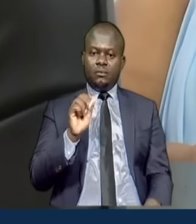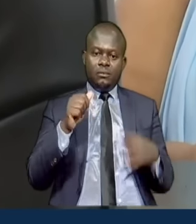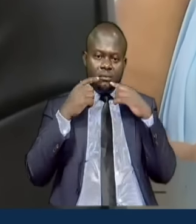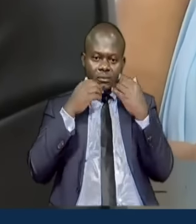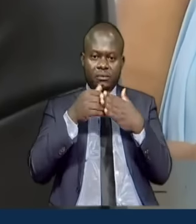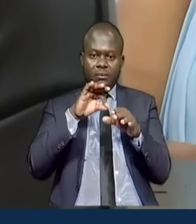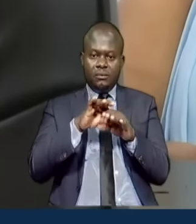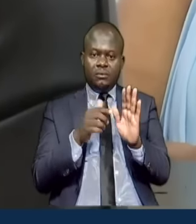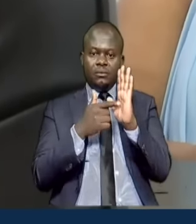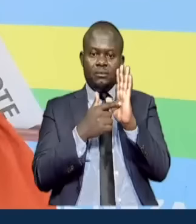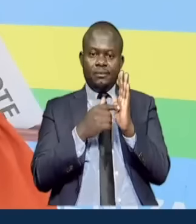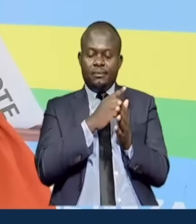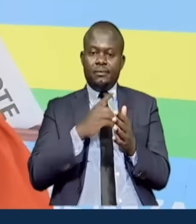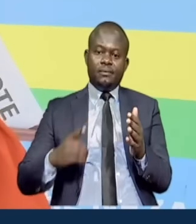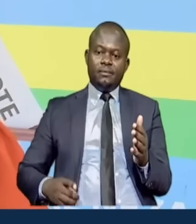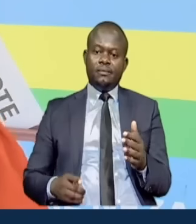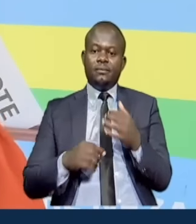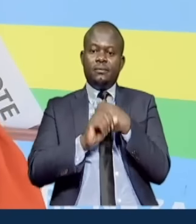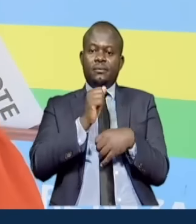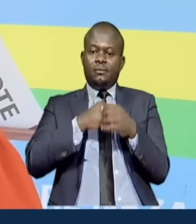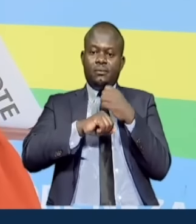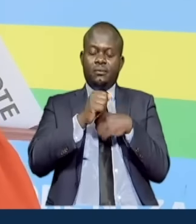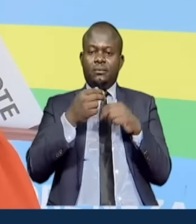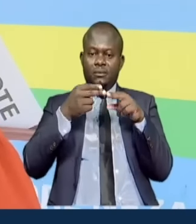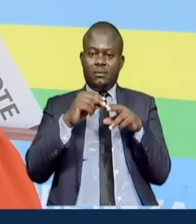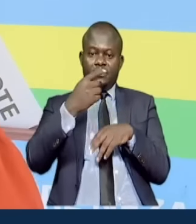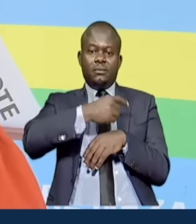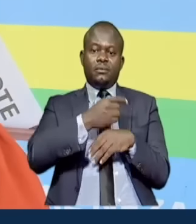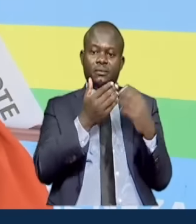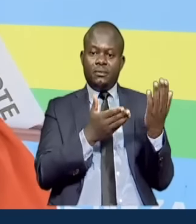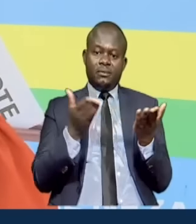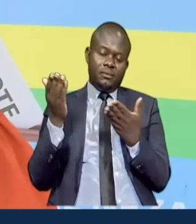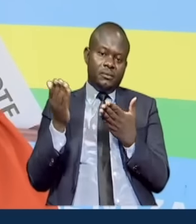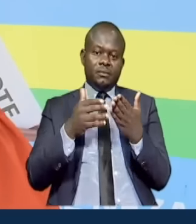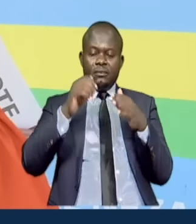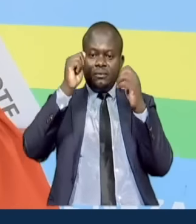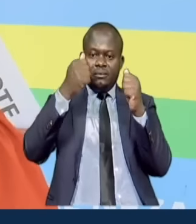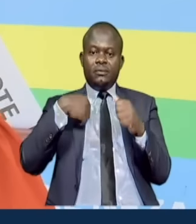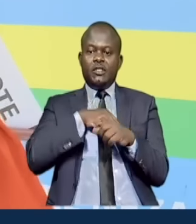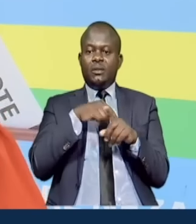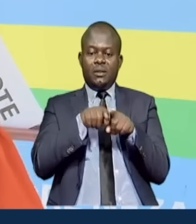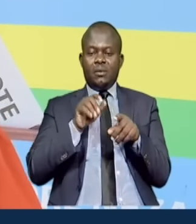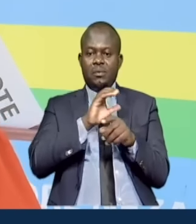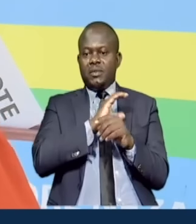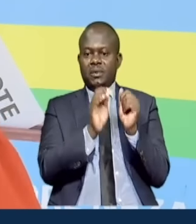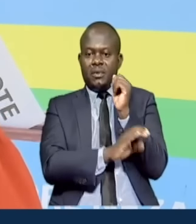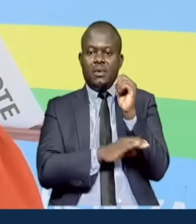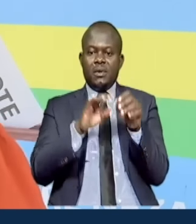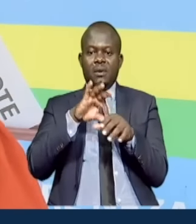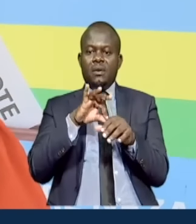ari ikimenyetso cya demokarasi. Iki gikorwa cyabaye uyu munsi cyo kwakira kandidatire twebwe nka komisiyo y'igihugu